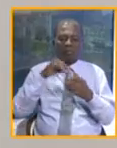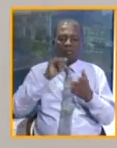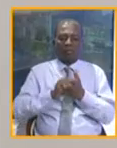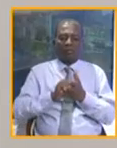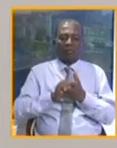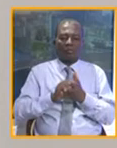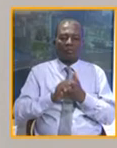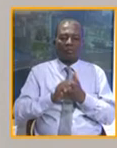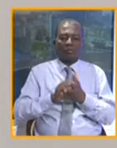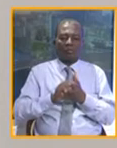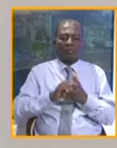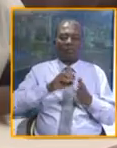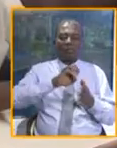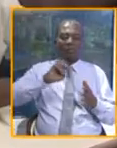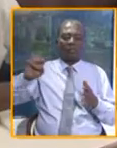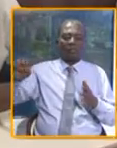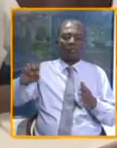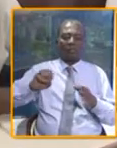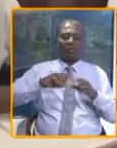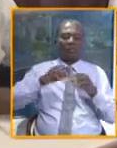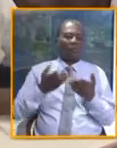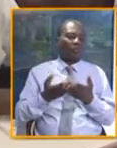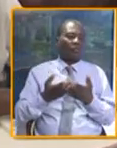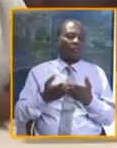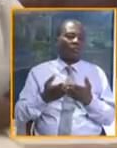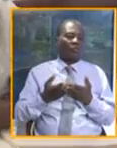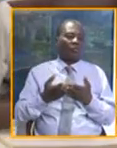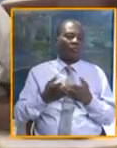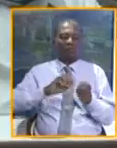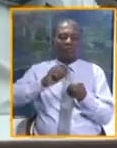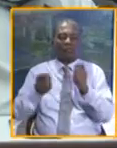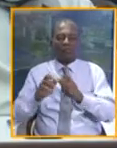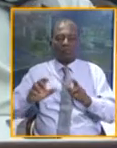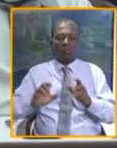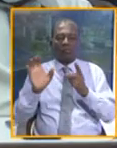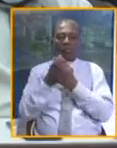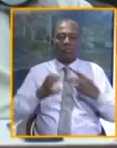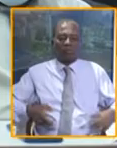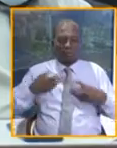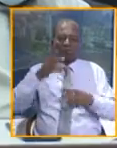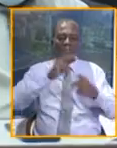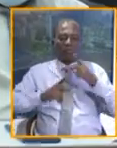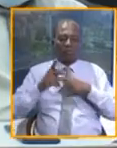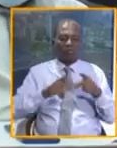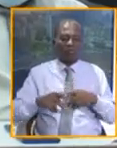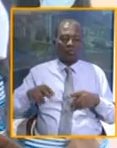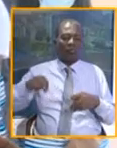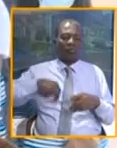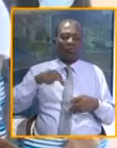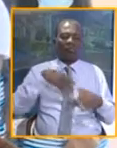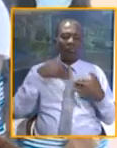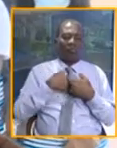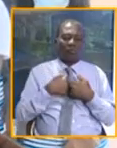dans la région du Grand Togo, l'amélioration des conditions de vie des populations reste un défi majeur. Nous